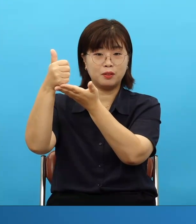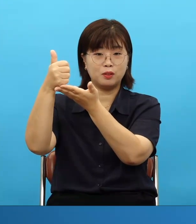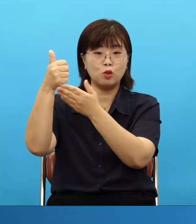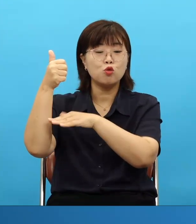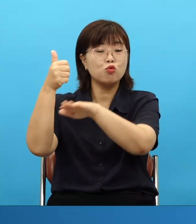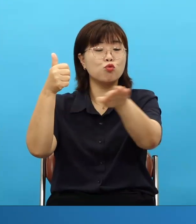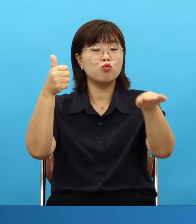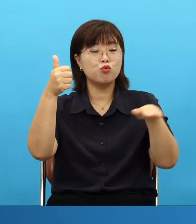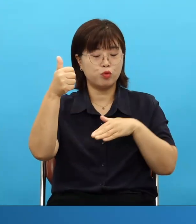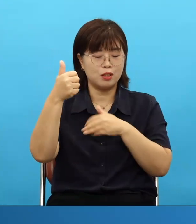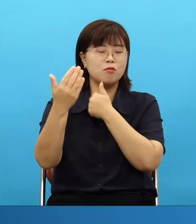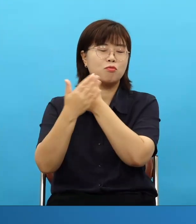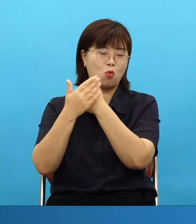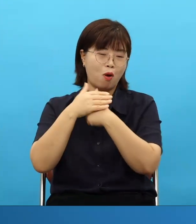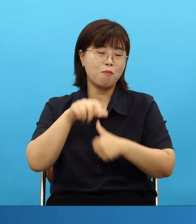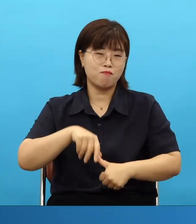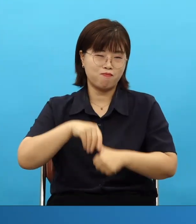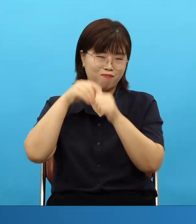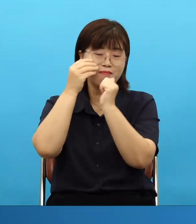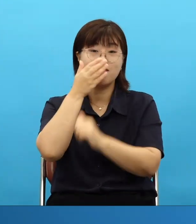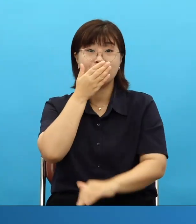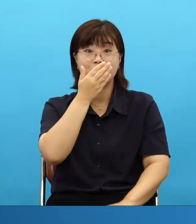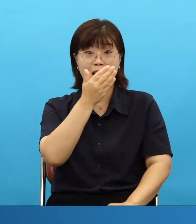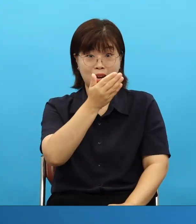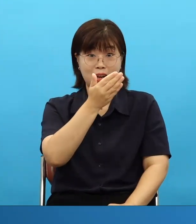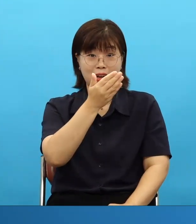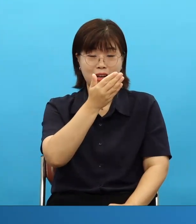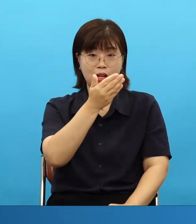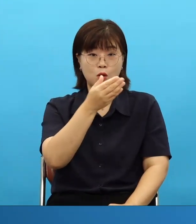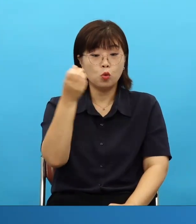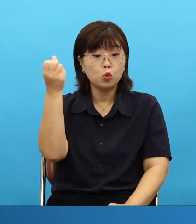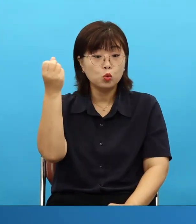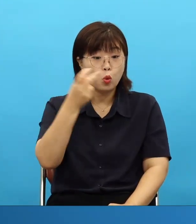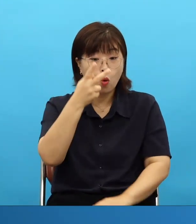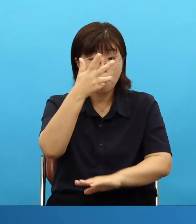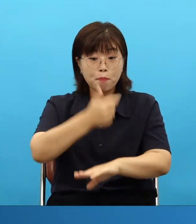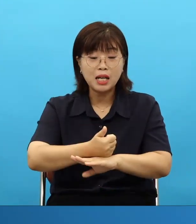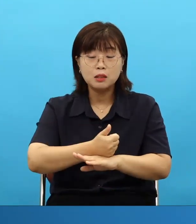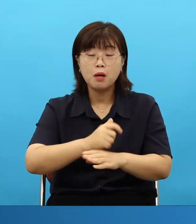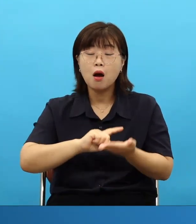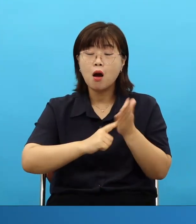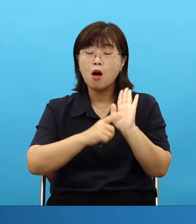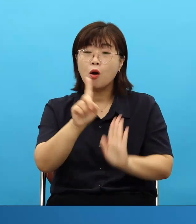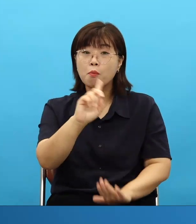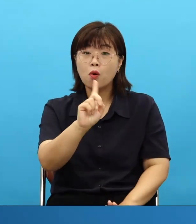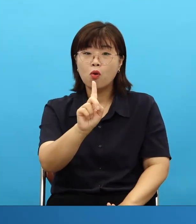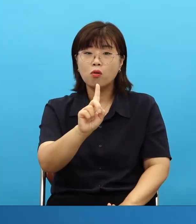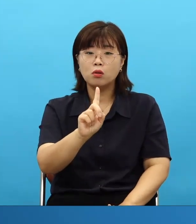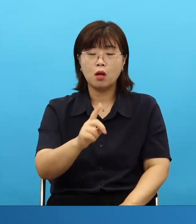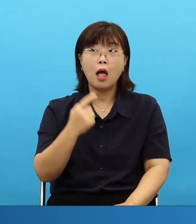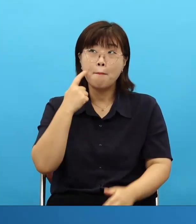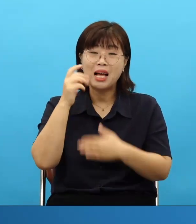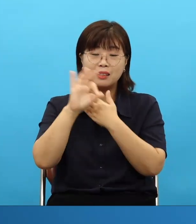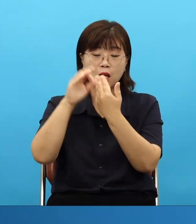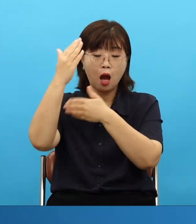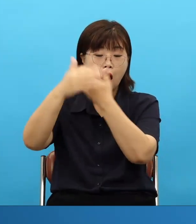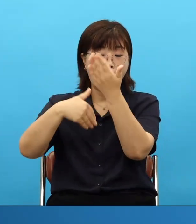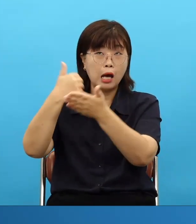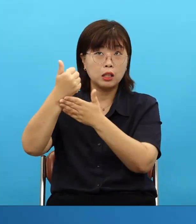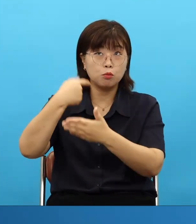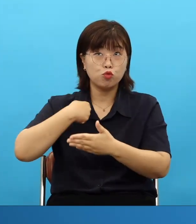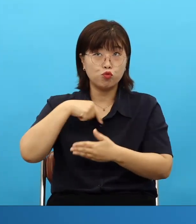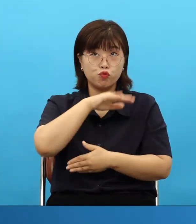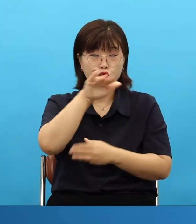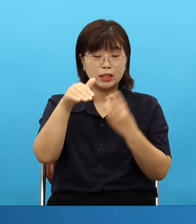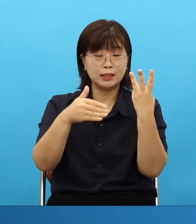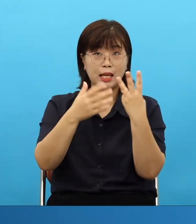건져 주실 겁니다. And God will deliver us. 그 뒷말이 무서운 거요. But what they say after that is even more important. 안 건져줘도 괜찮습니다. And